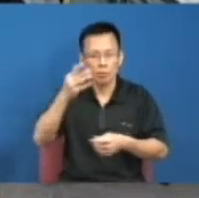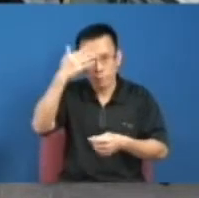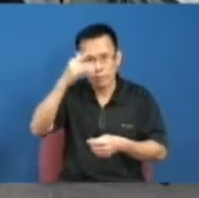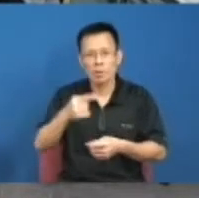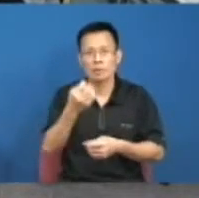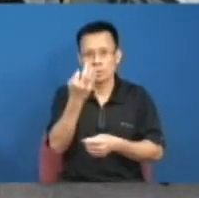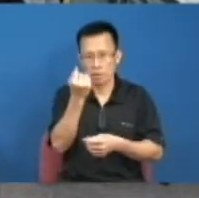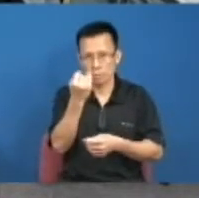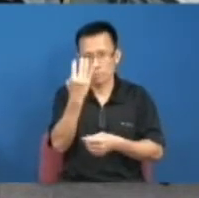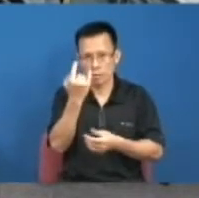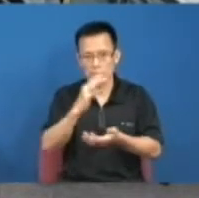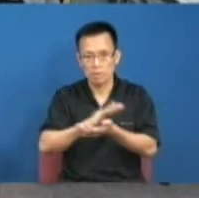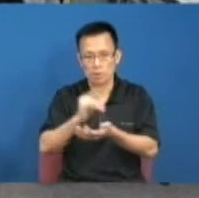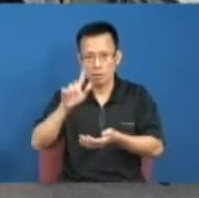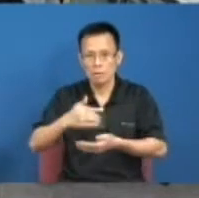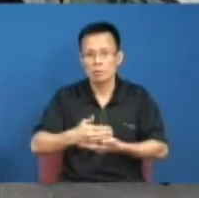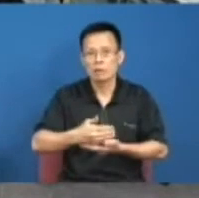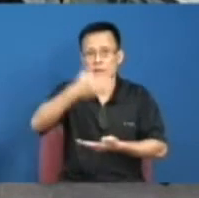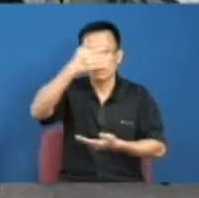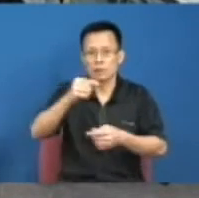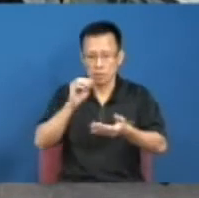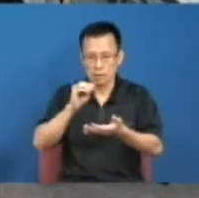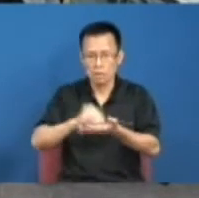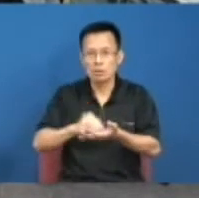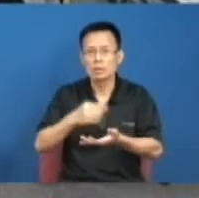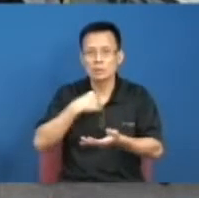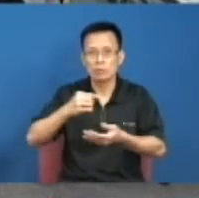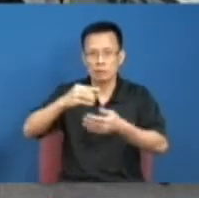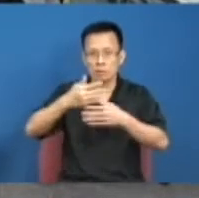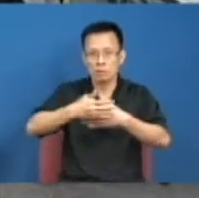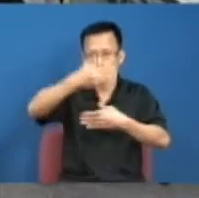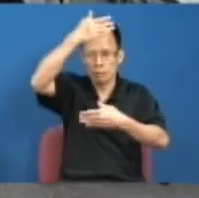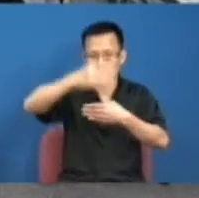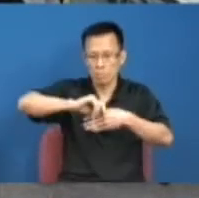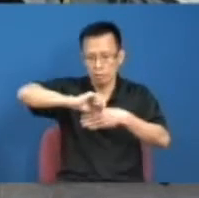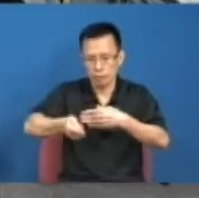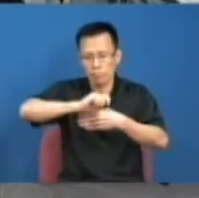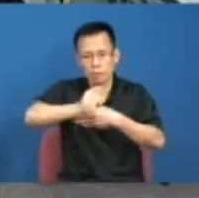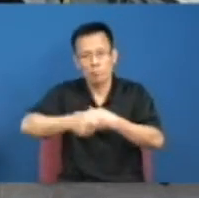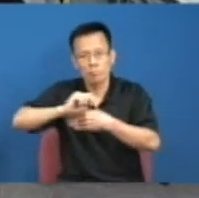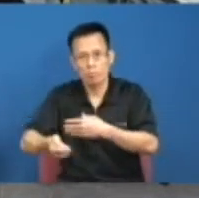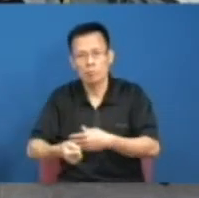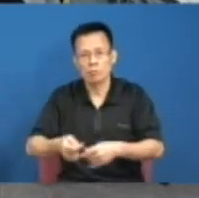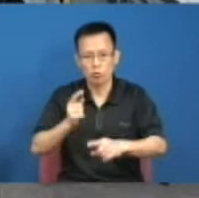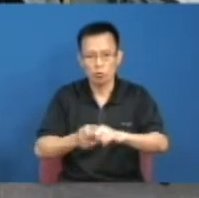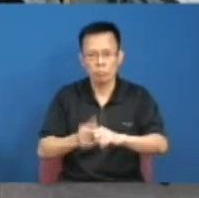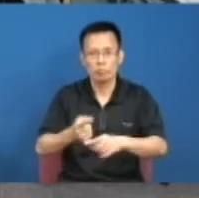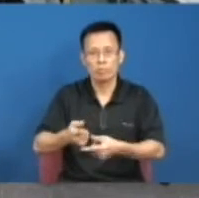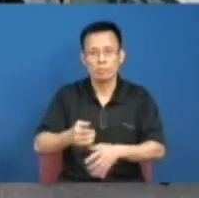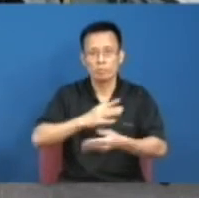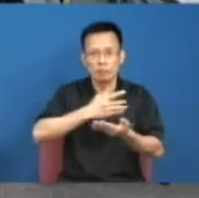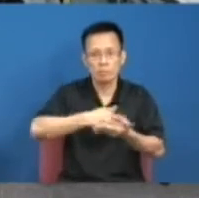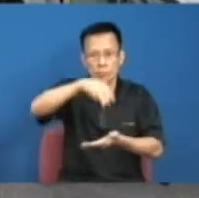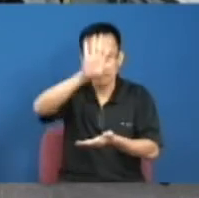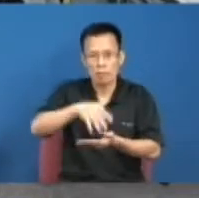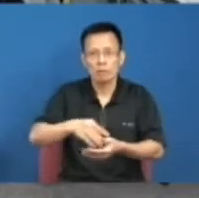四十年咧個舊樓咧，就一定要用剝皮方法，咁就將所有原有嗰啲批檔咧打曬佢，重新咧喺個石屎面